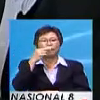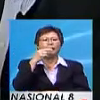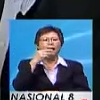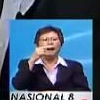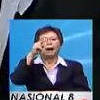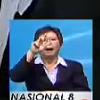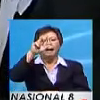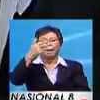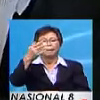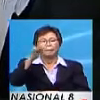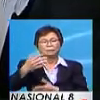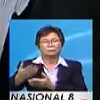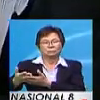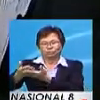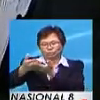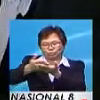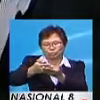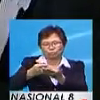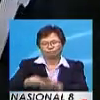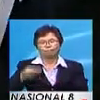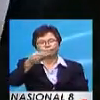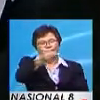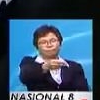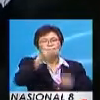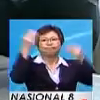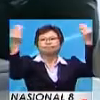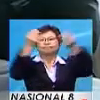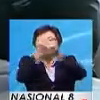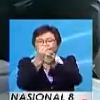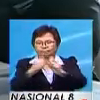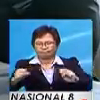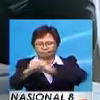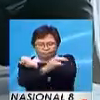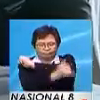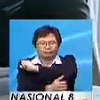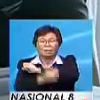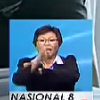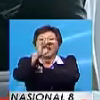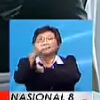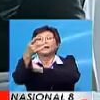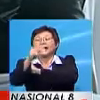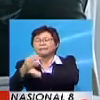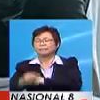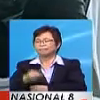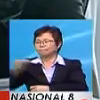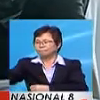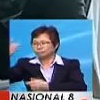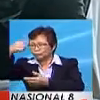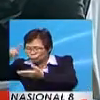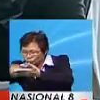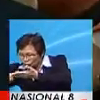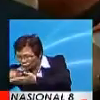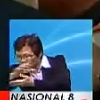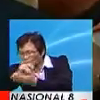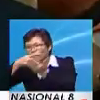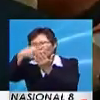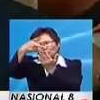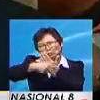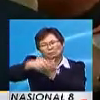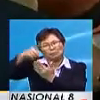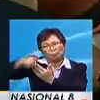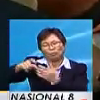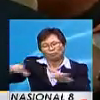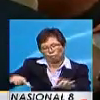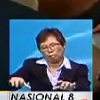berkata cadangan tersebut telah diserahkan kepada Majlis keselamatan negara MKN untuk diteliti dan projek tersebut perlu